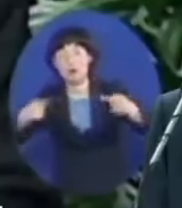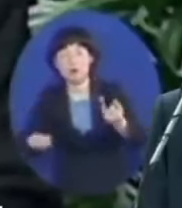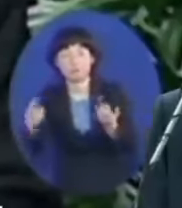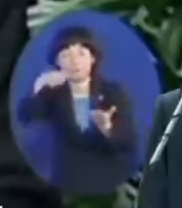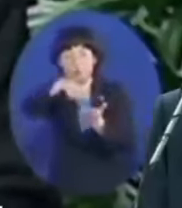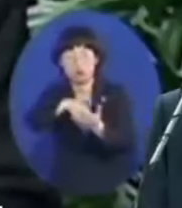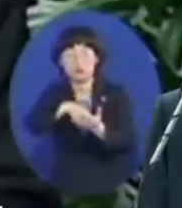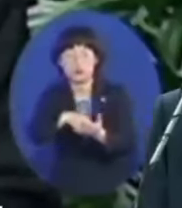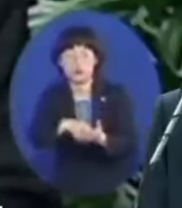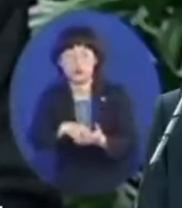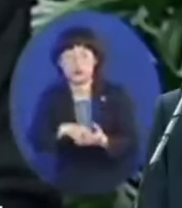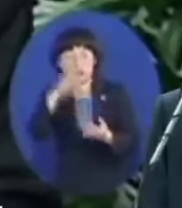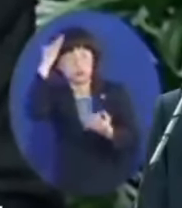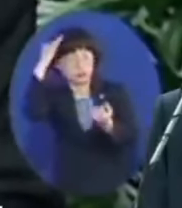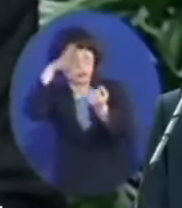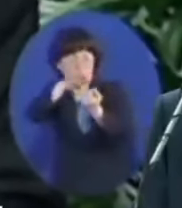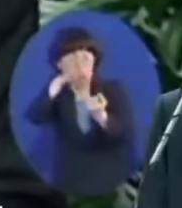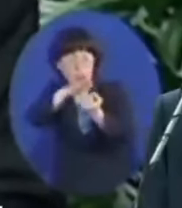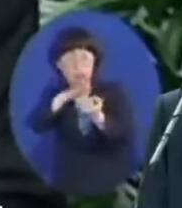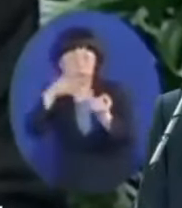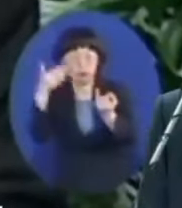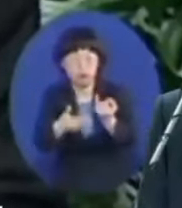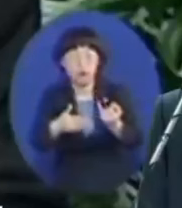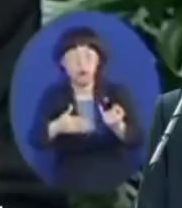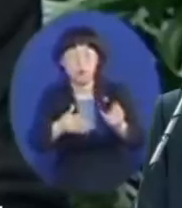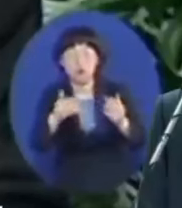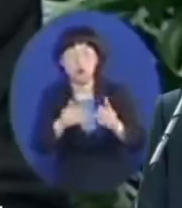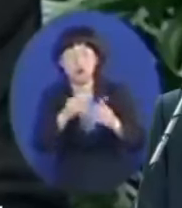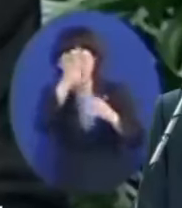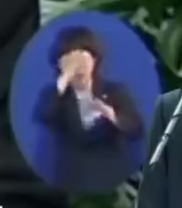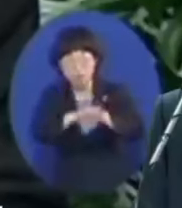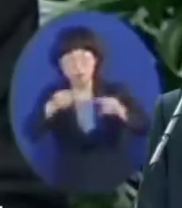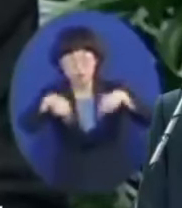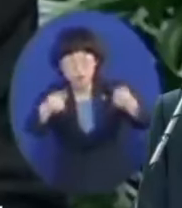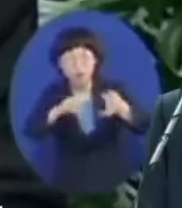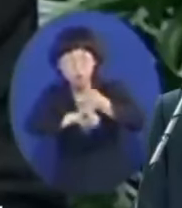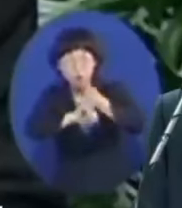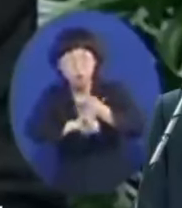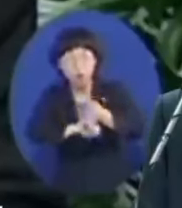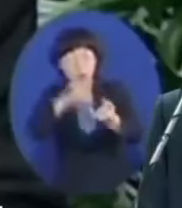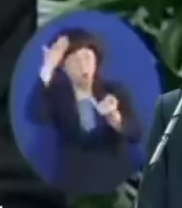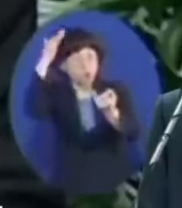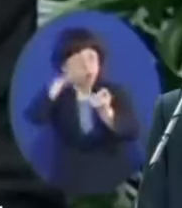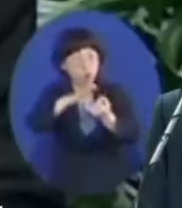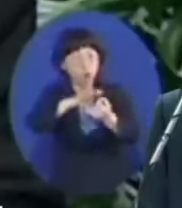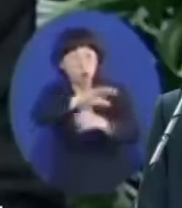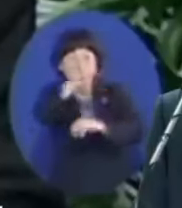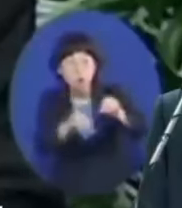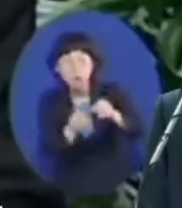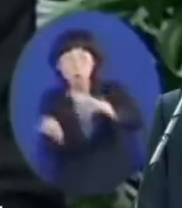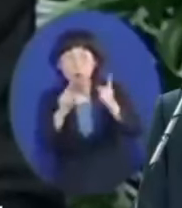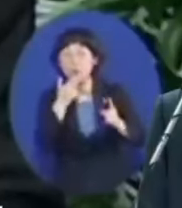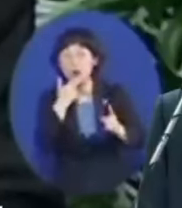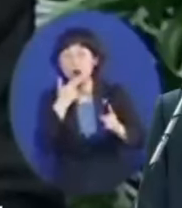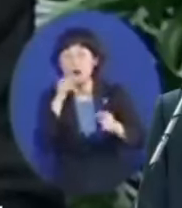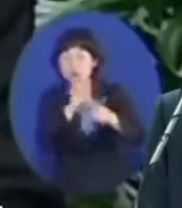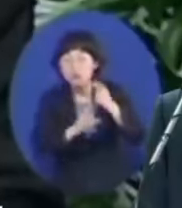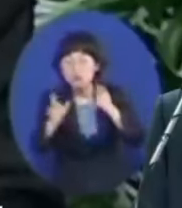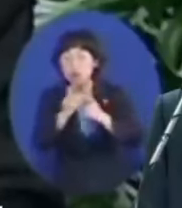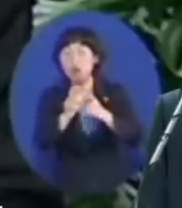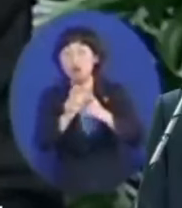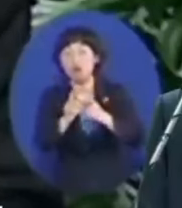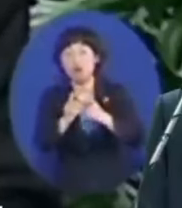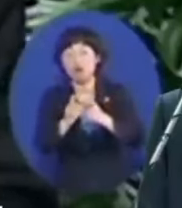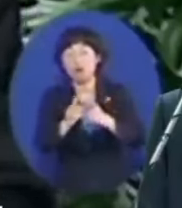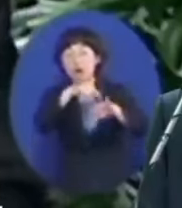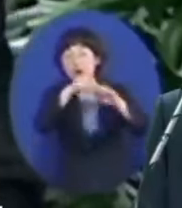곳에는 다드리기면서 안수받고 부흥회란 부흥회는 다드리기면서 안수받아도 조금도 낫지 않고 오히려 송명희 씨는 그것을 마음속에